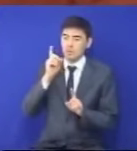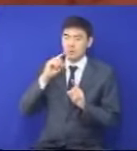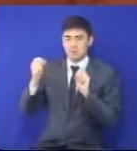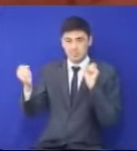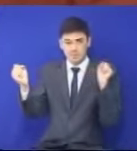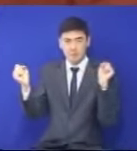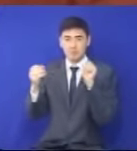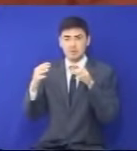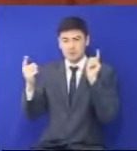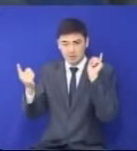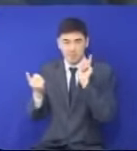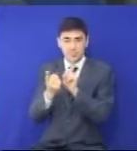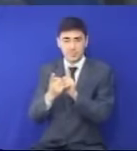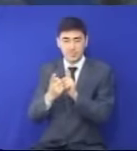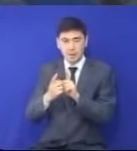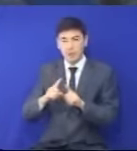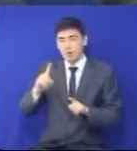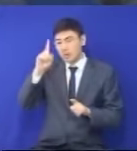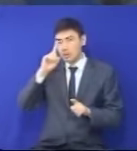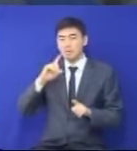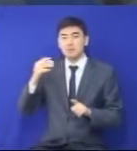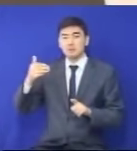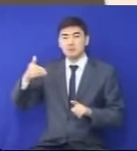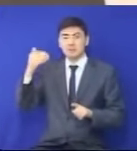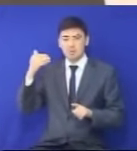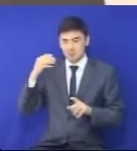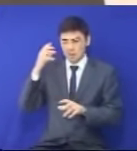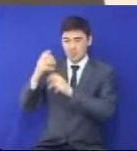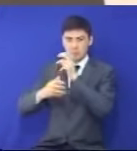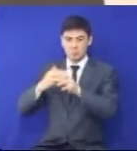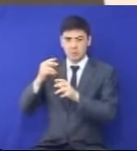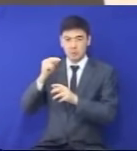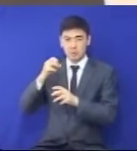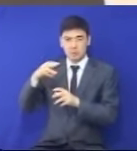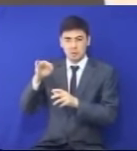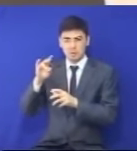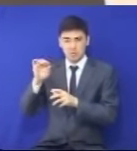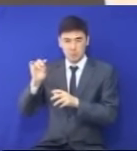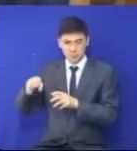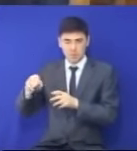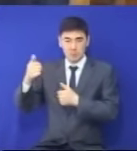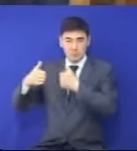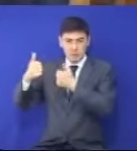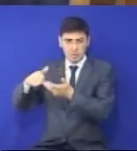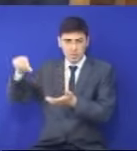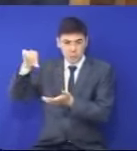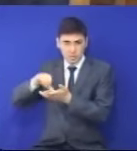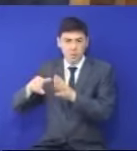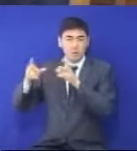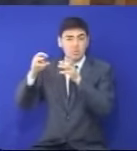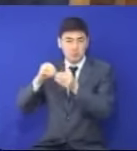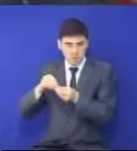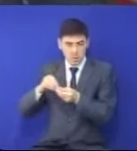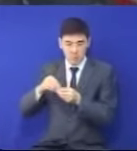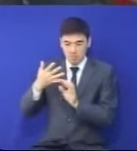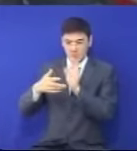жастағы жекпе-жек шебері былтыр қазан айында Астанада өткен әлем чемпионатына қатысқан болатын. Нәтижесінде 57 келі салмақта бақталастырған